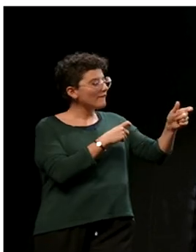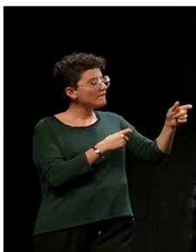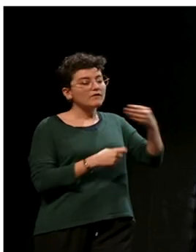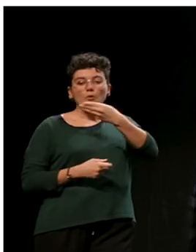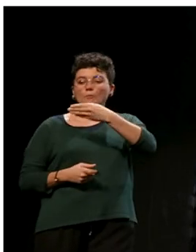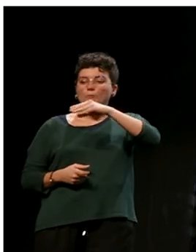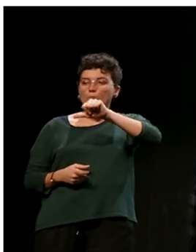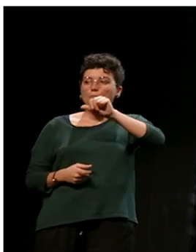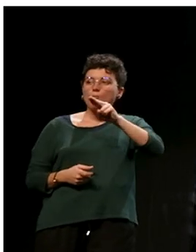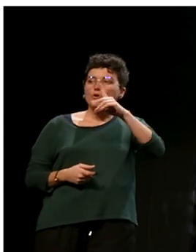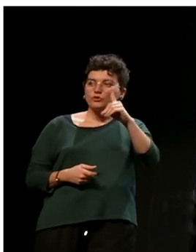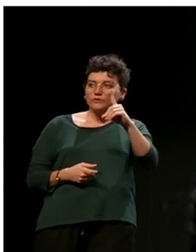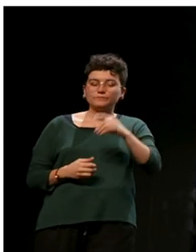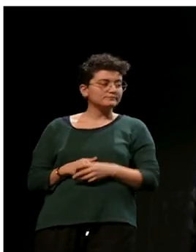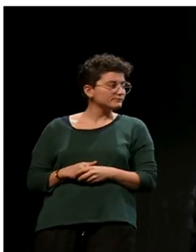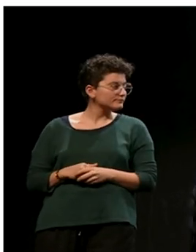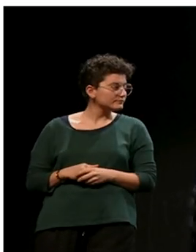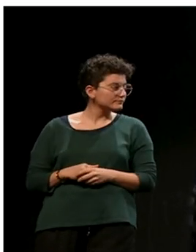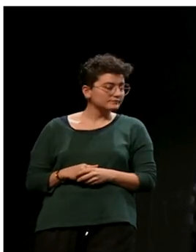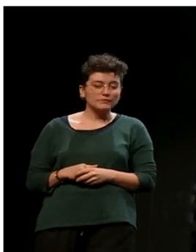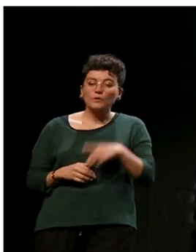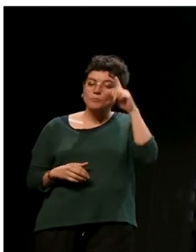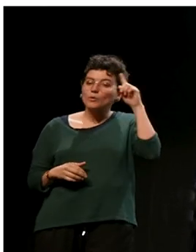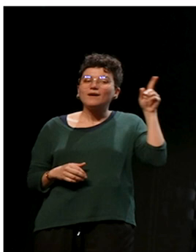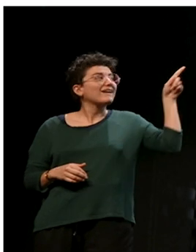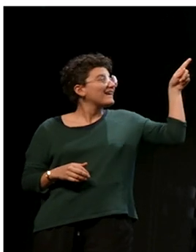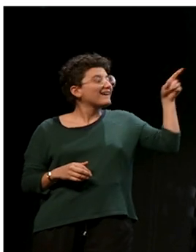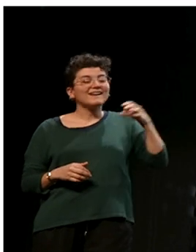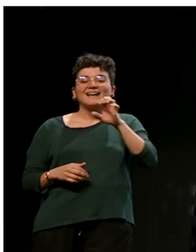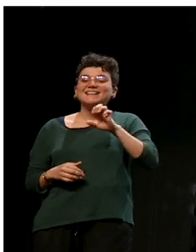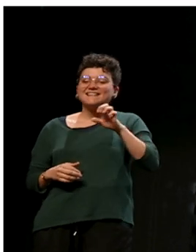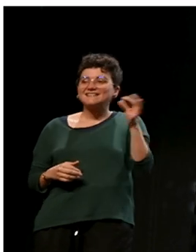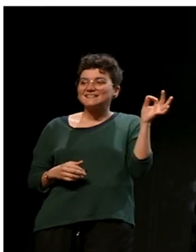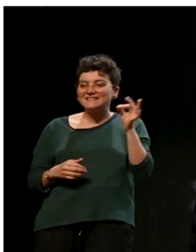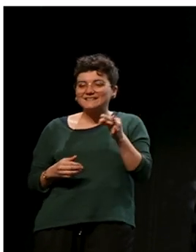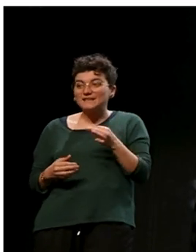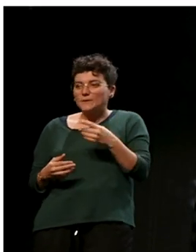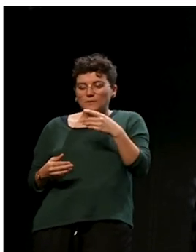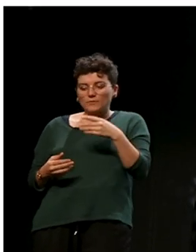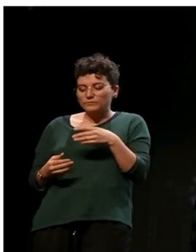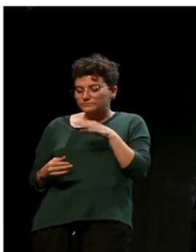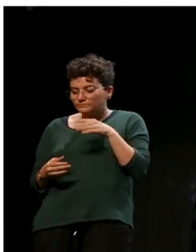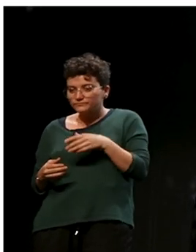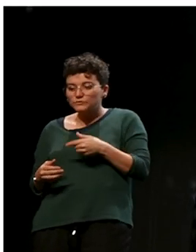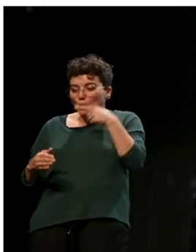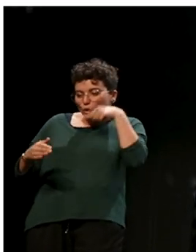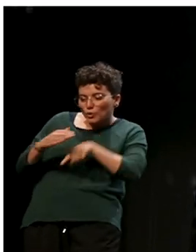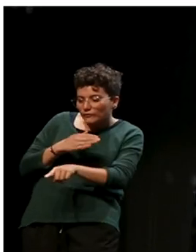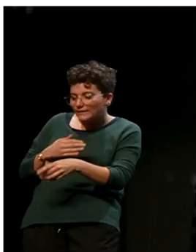puisque justement Étienne dit c'est difficile de savoir si c'est l'humain